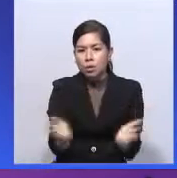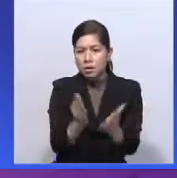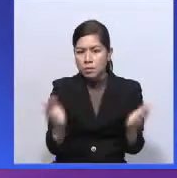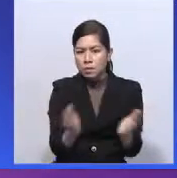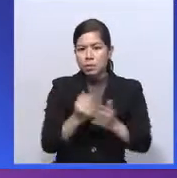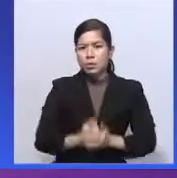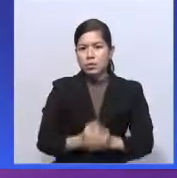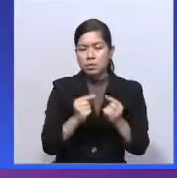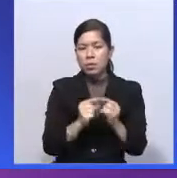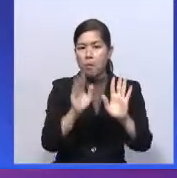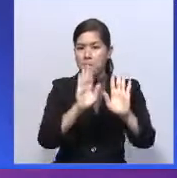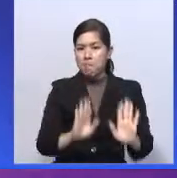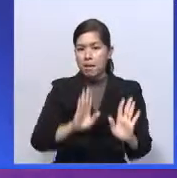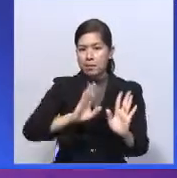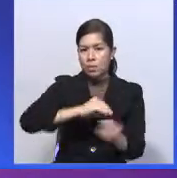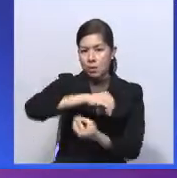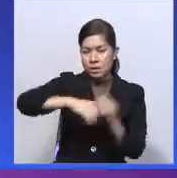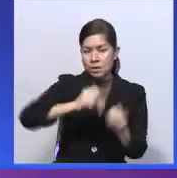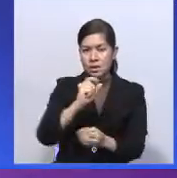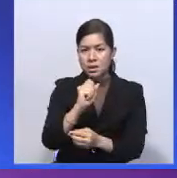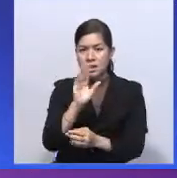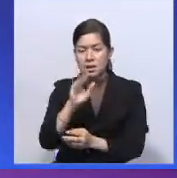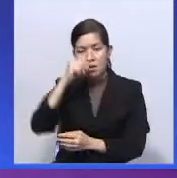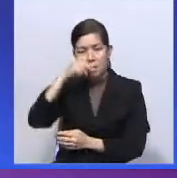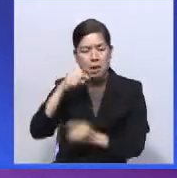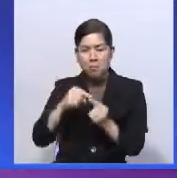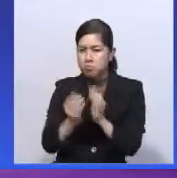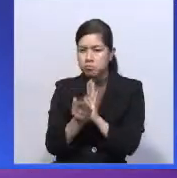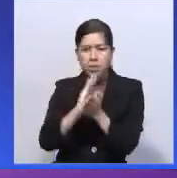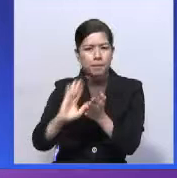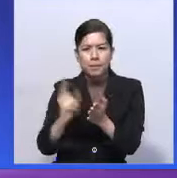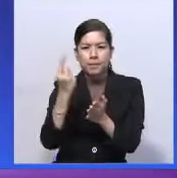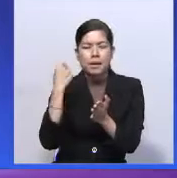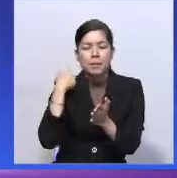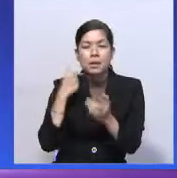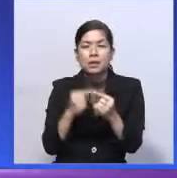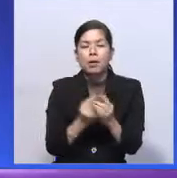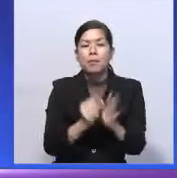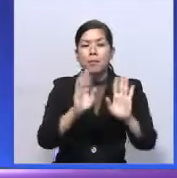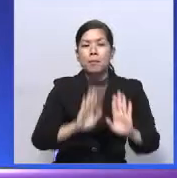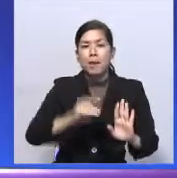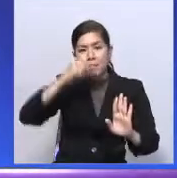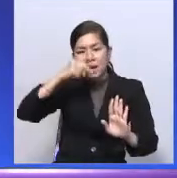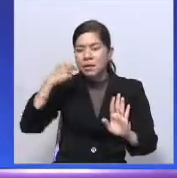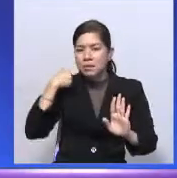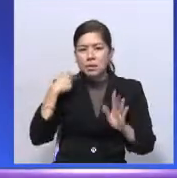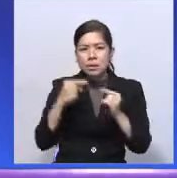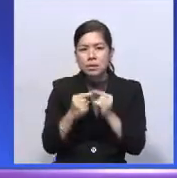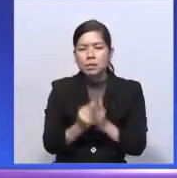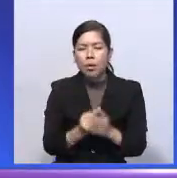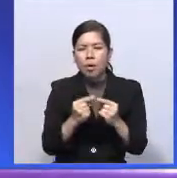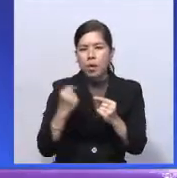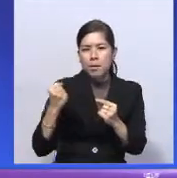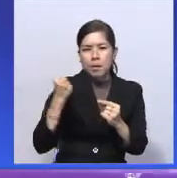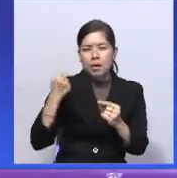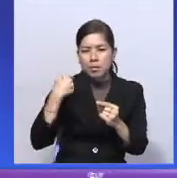โฉมใหม่เศรษฐกิจไทยกำลังจะเกิดขึ้นเป็นโฉมใหม่ที่เราจะทันสมัยมากขึ้นจะมีความเข้ม